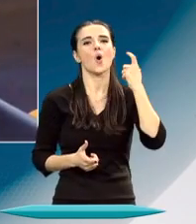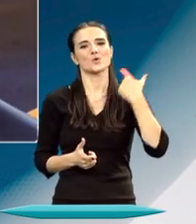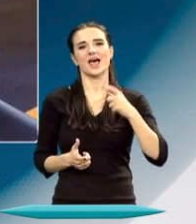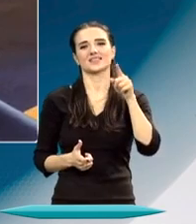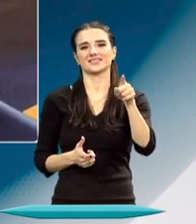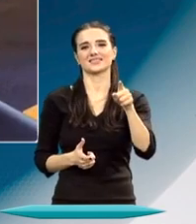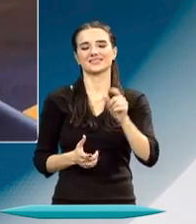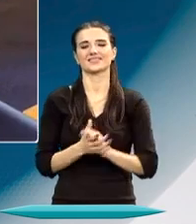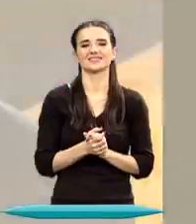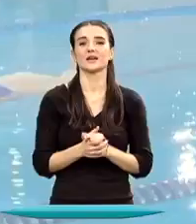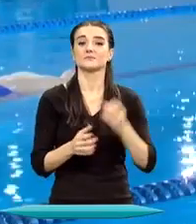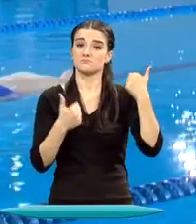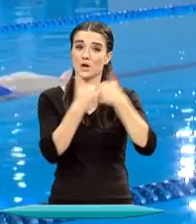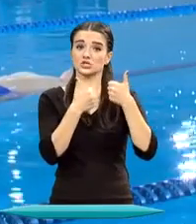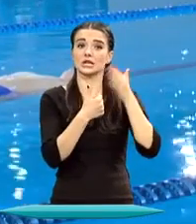madalyadır.